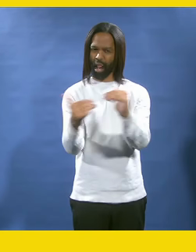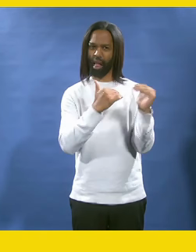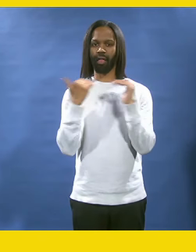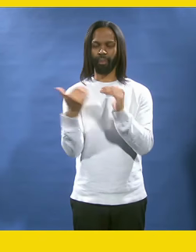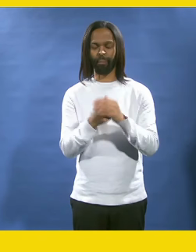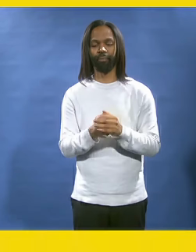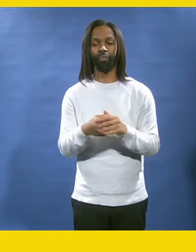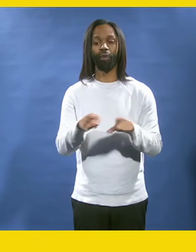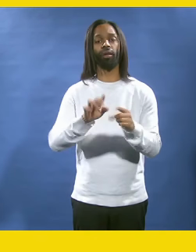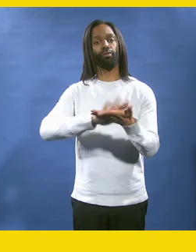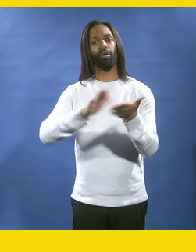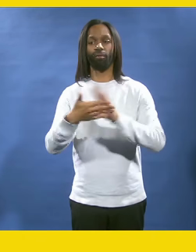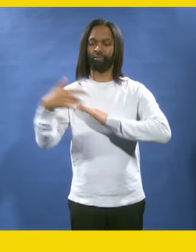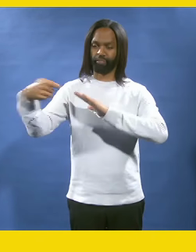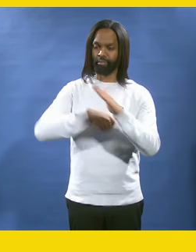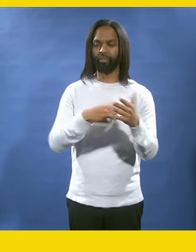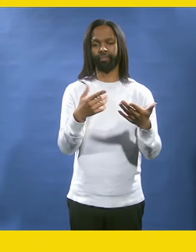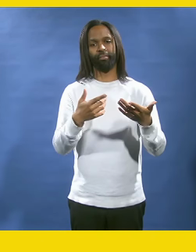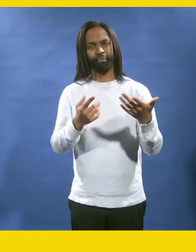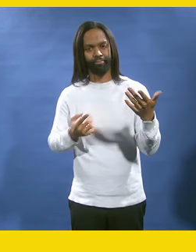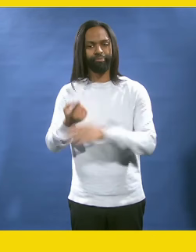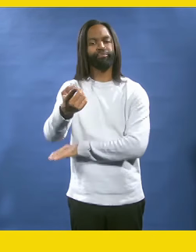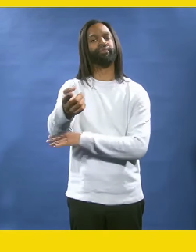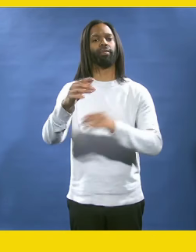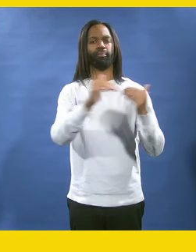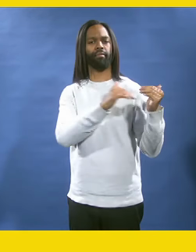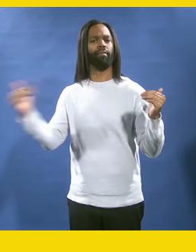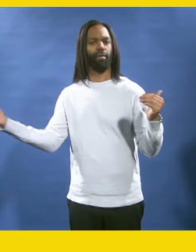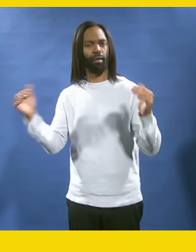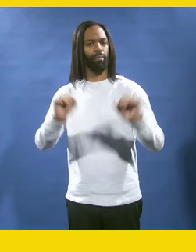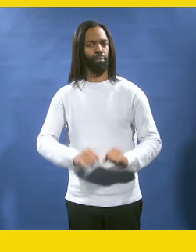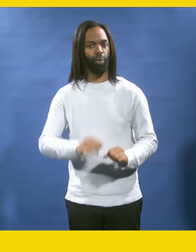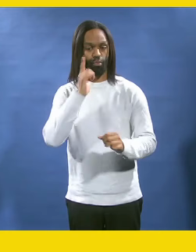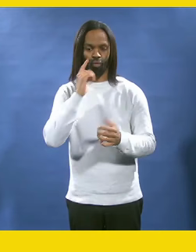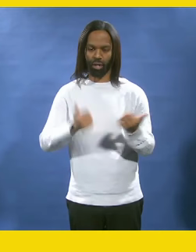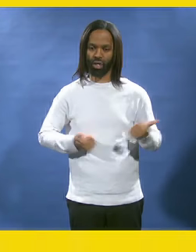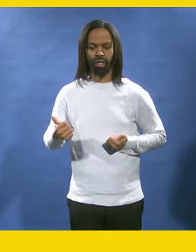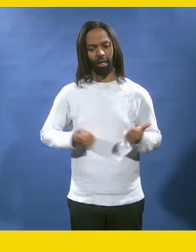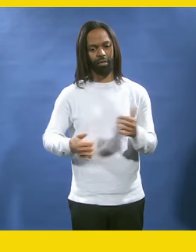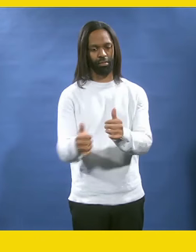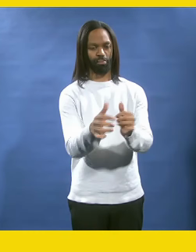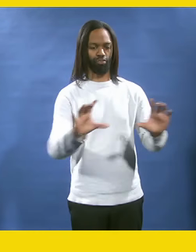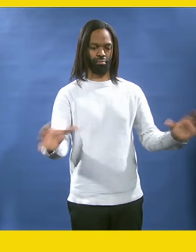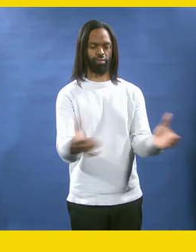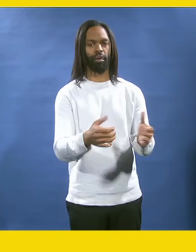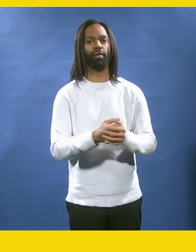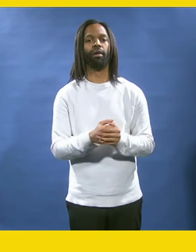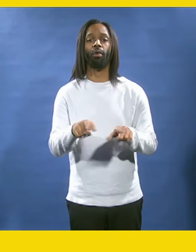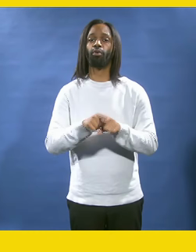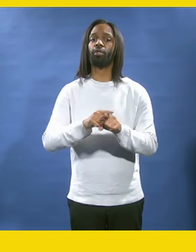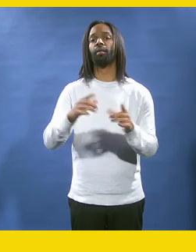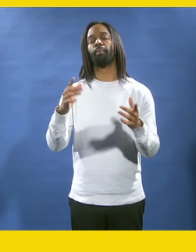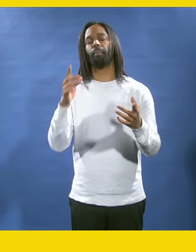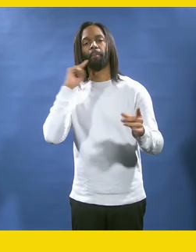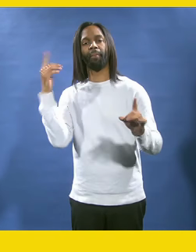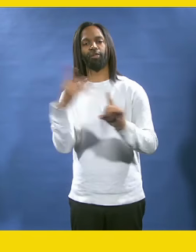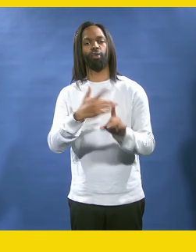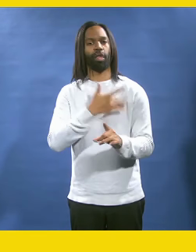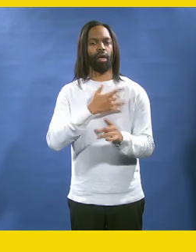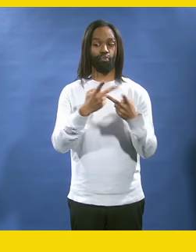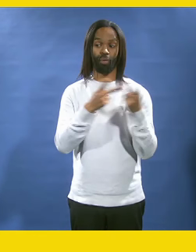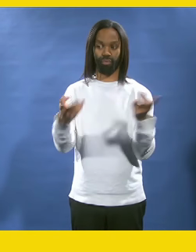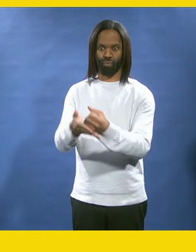aux associations et structures qui assurent un service d'intérêt collectif, un soutien à nos missions d'intérêt public qui soit garanti à tous les échelons